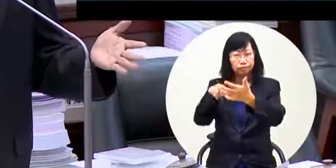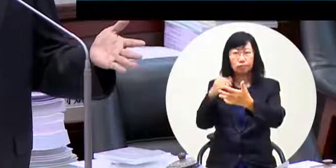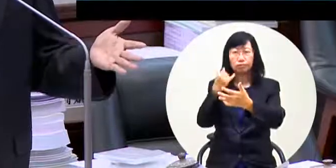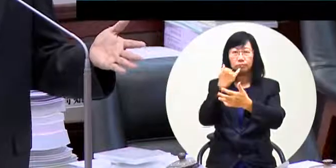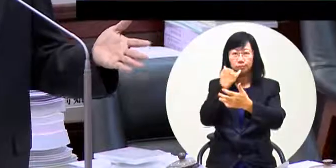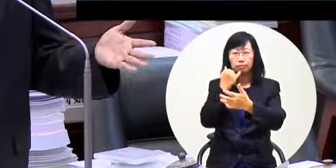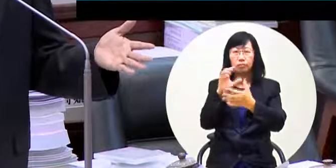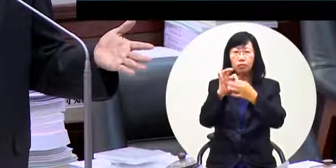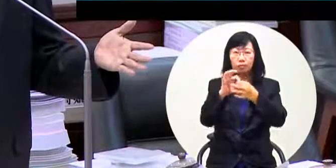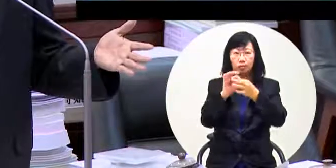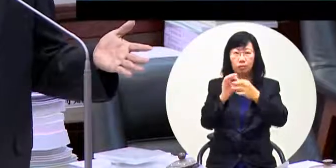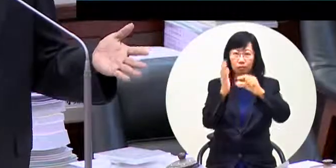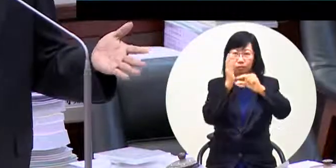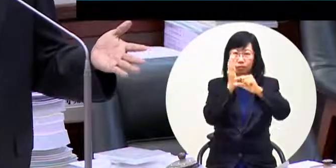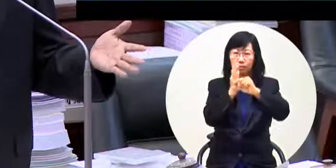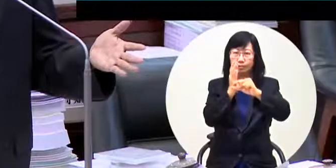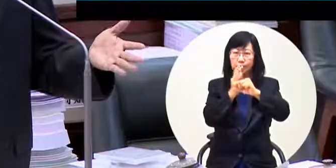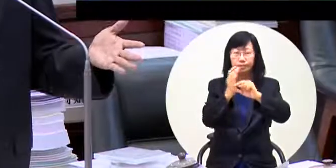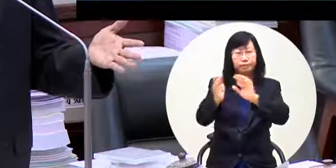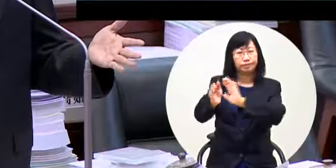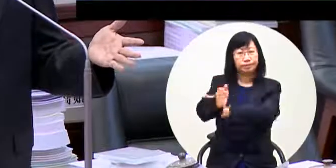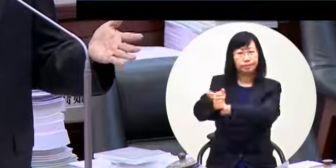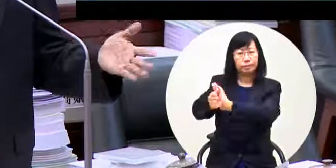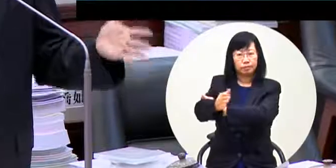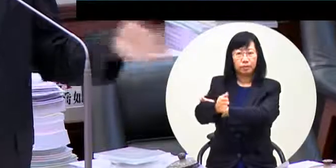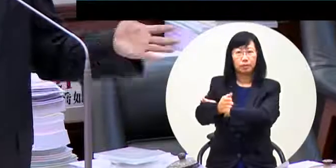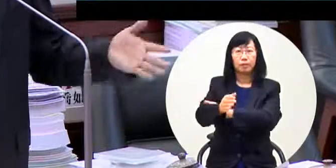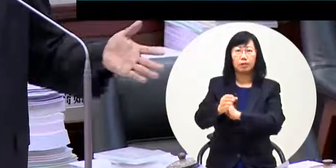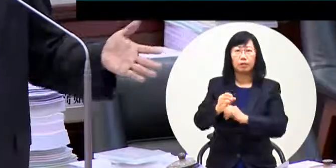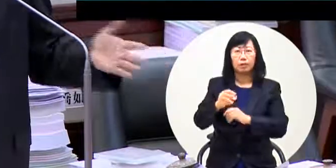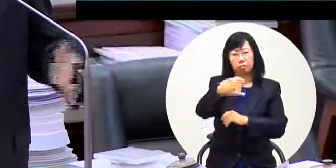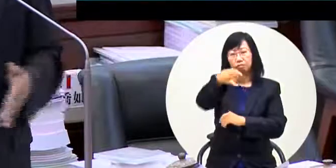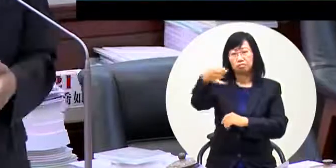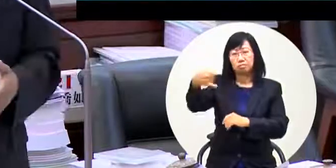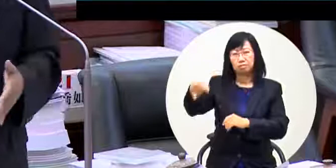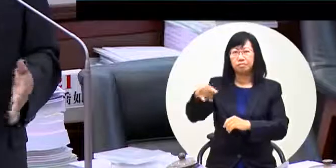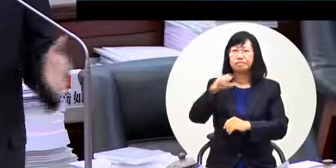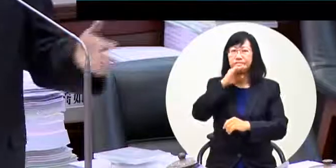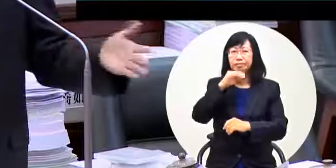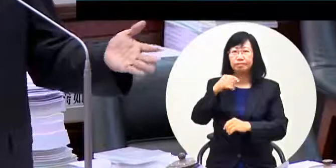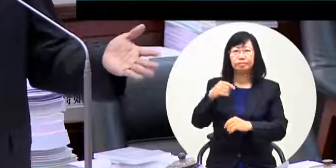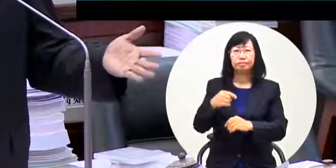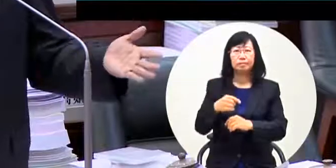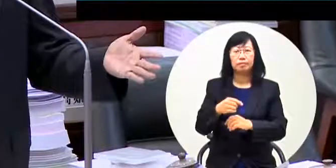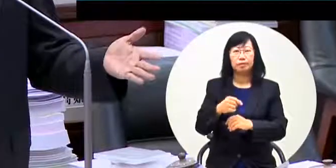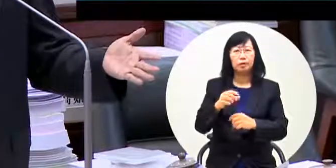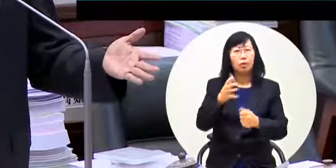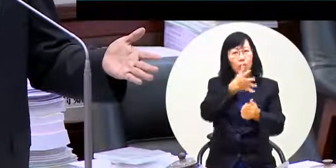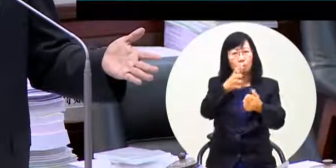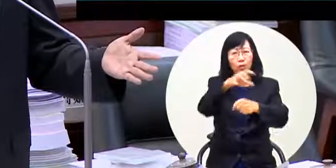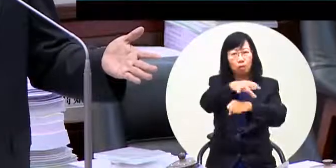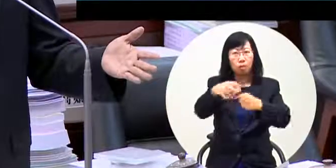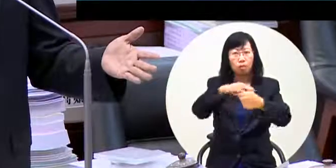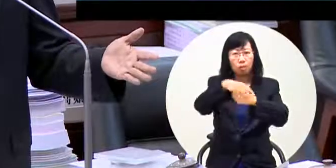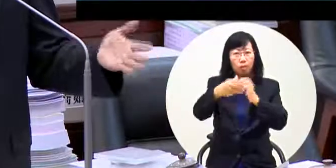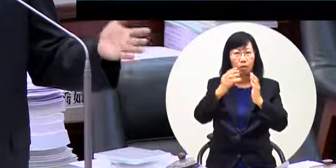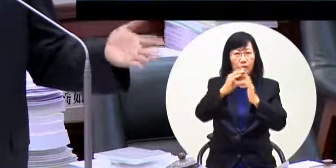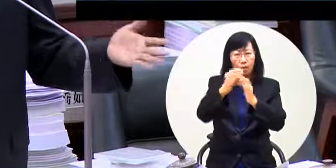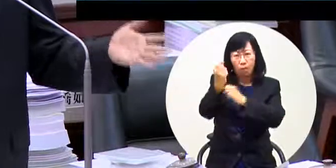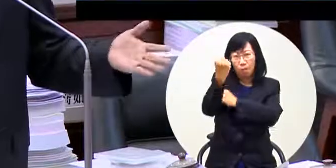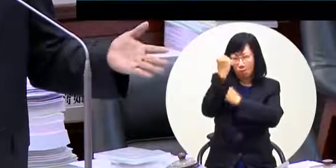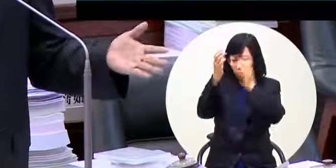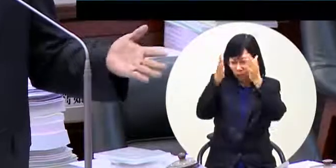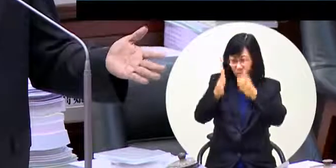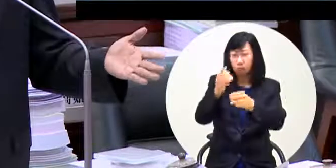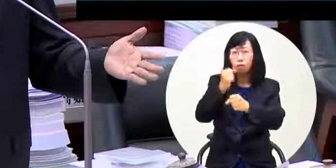乎都是不良率的。你说环保局有没有认真？我工作认真啊，我说